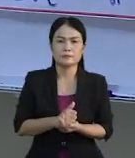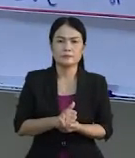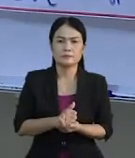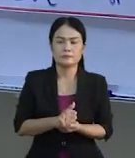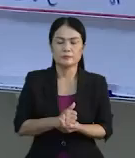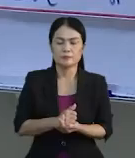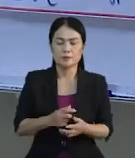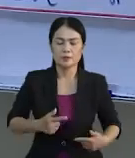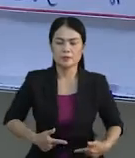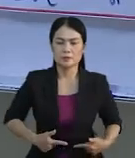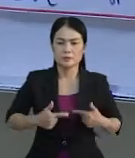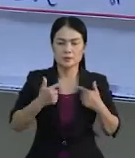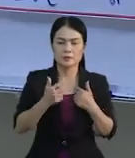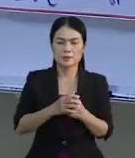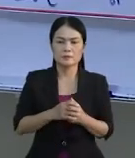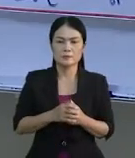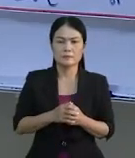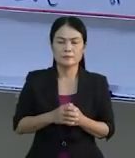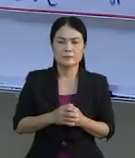ជីវិត